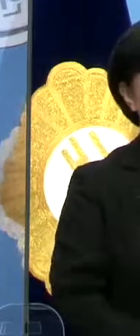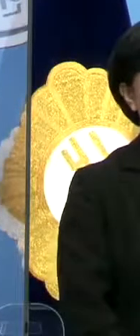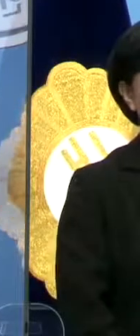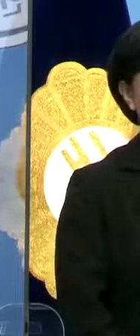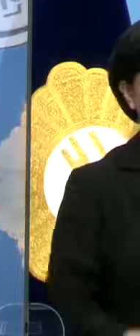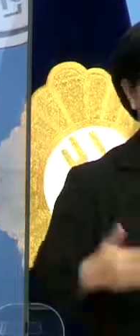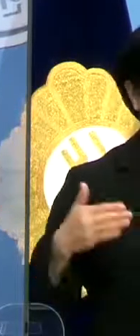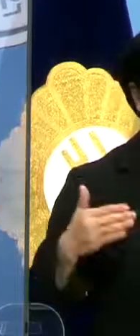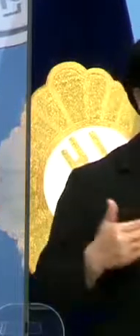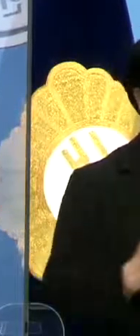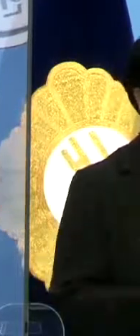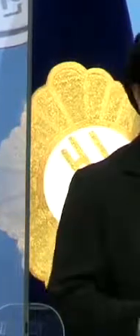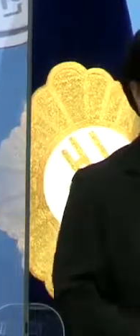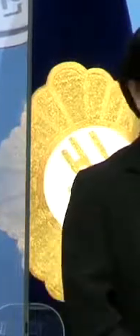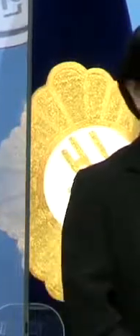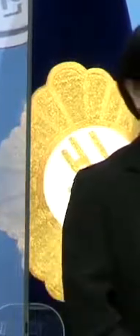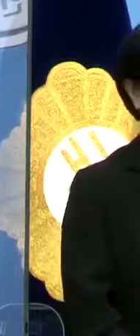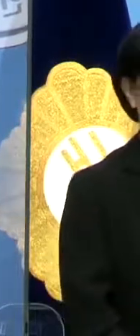이상입니다